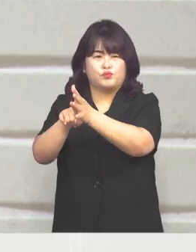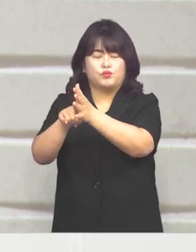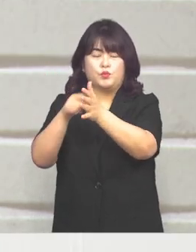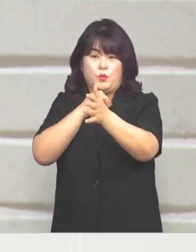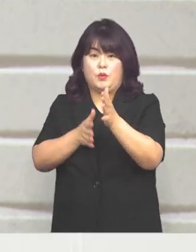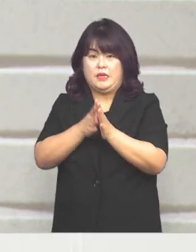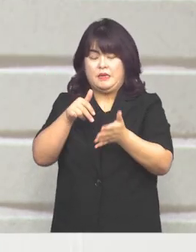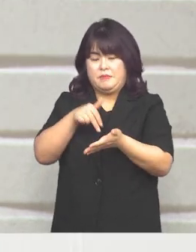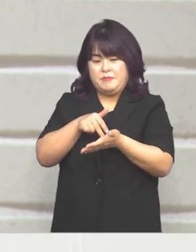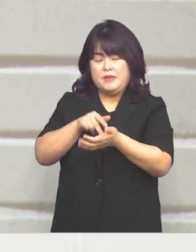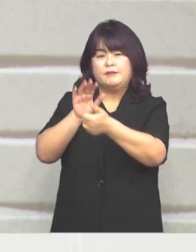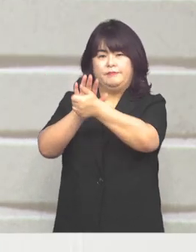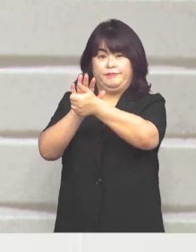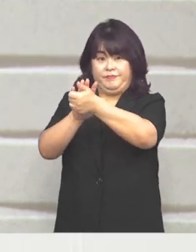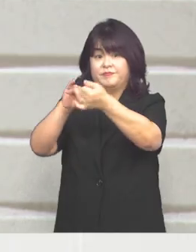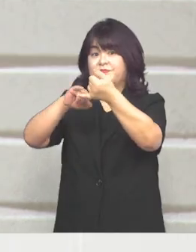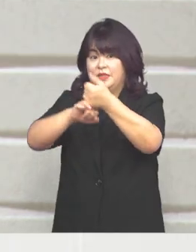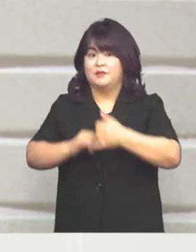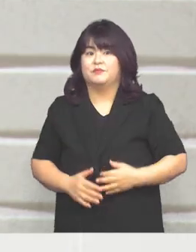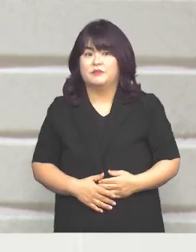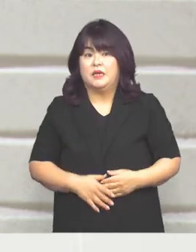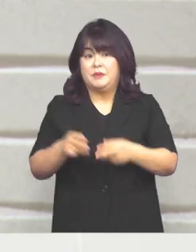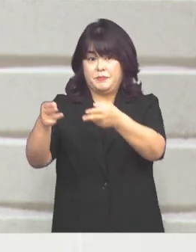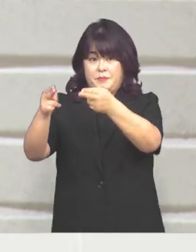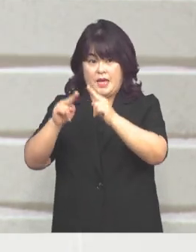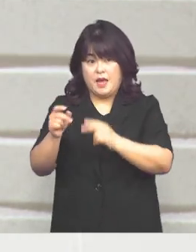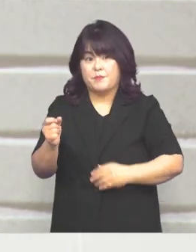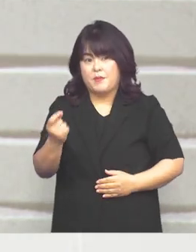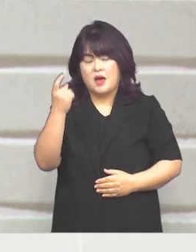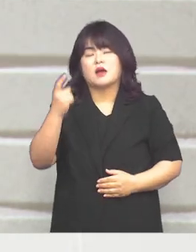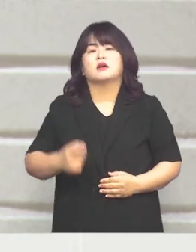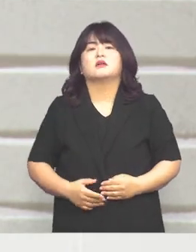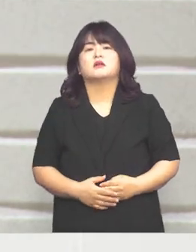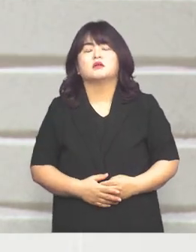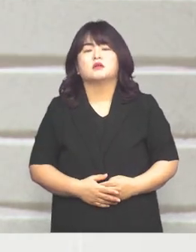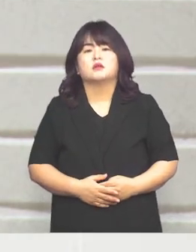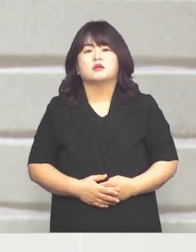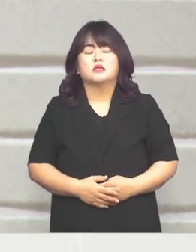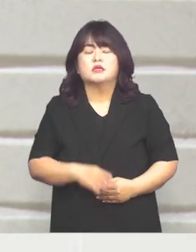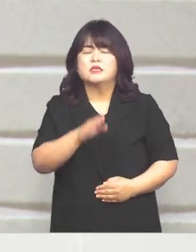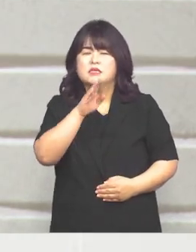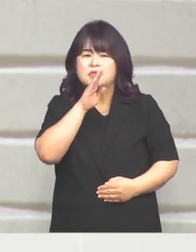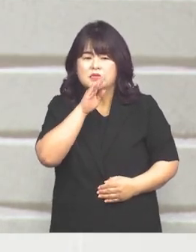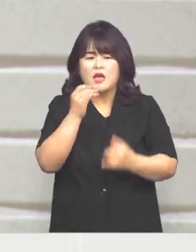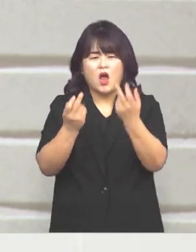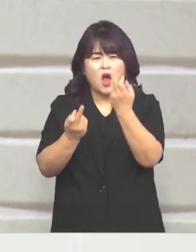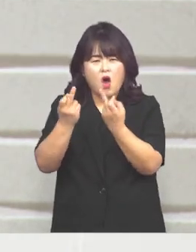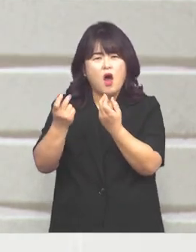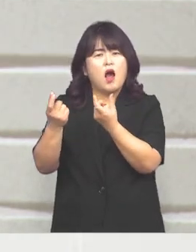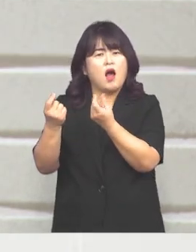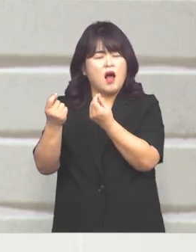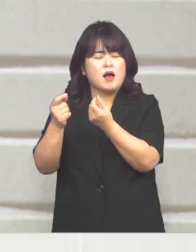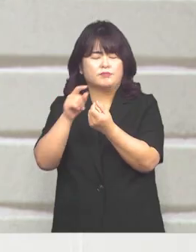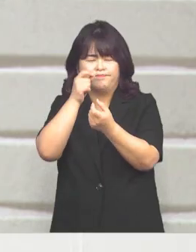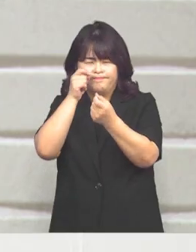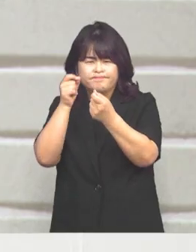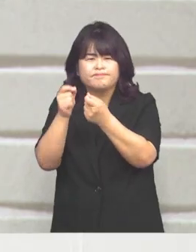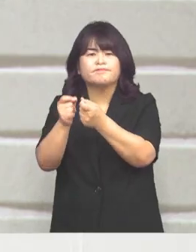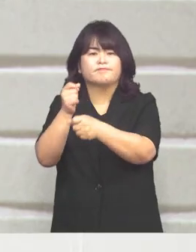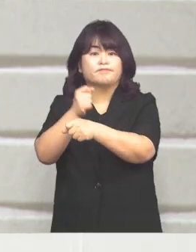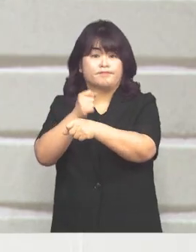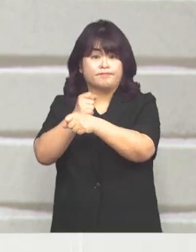저도 노력을 하겠고요. 오늘 자매결연을 계기로 정말 형제처럼 이렇게